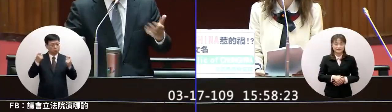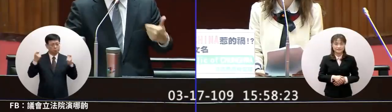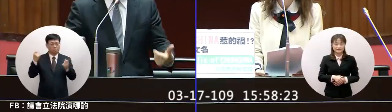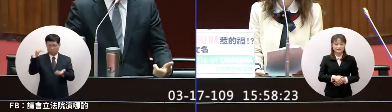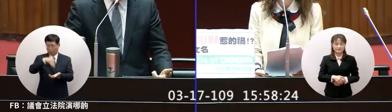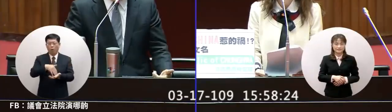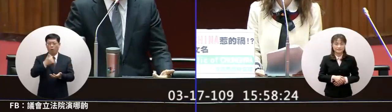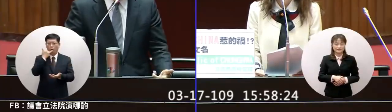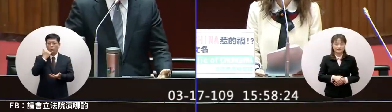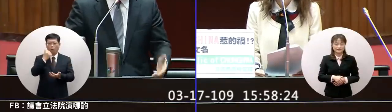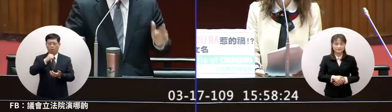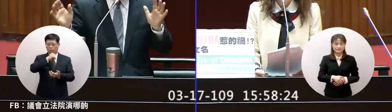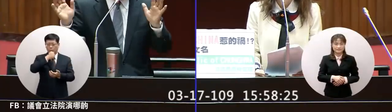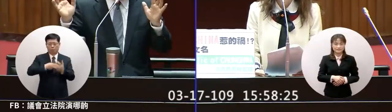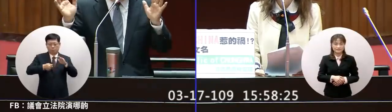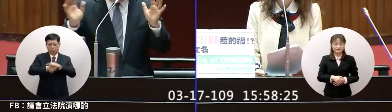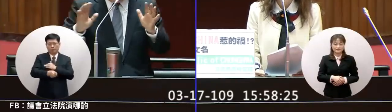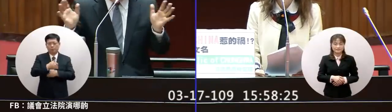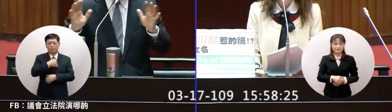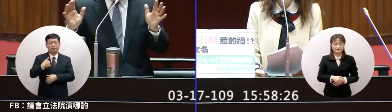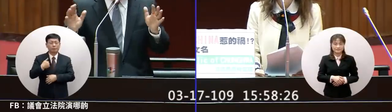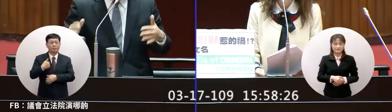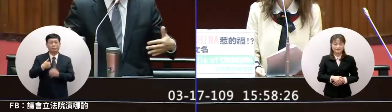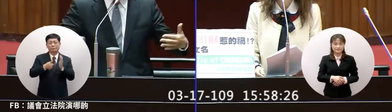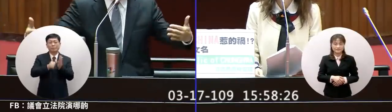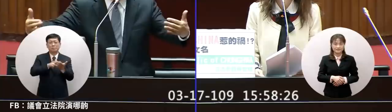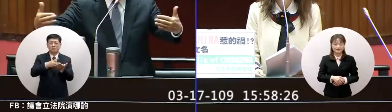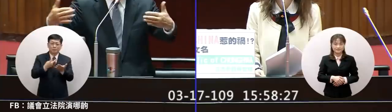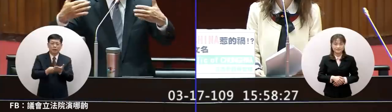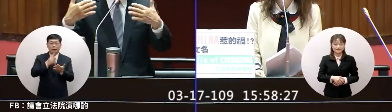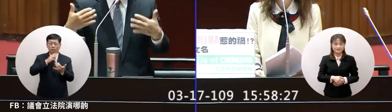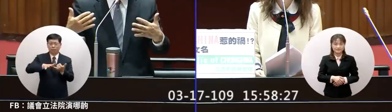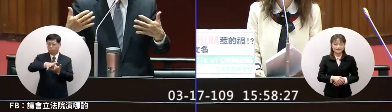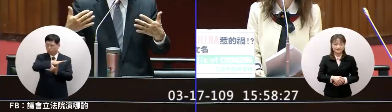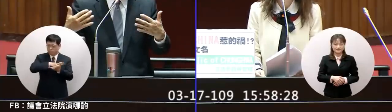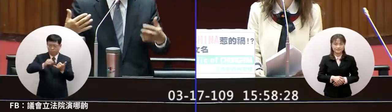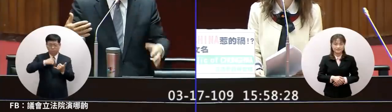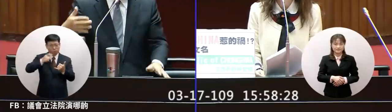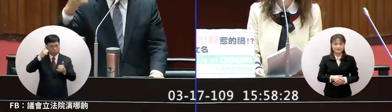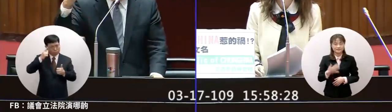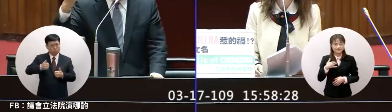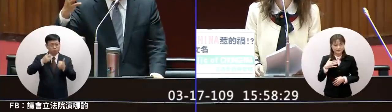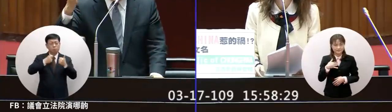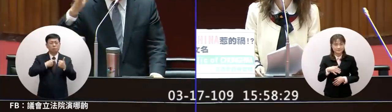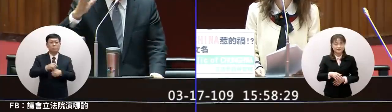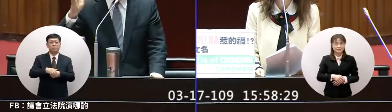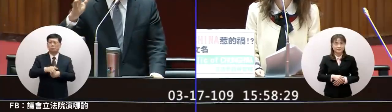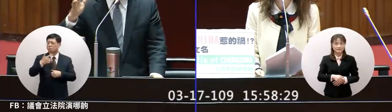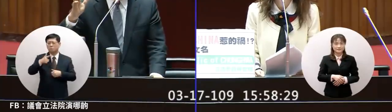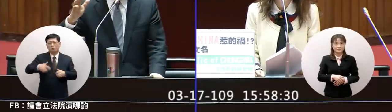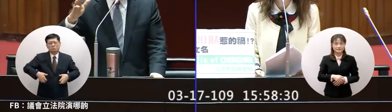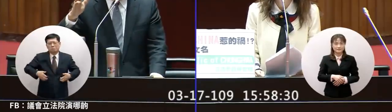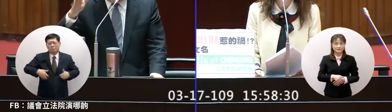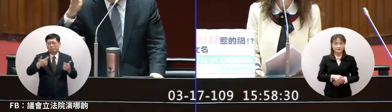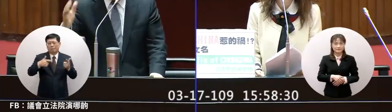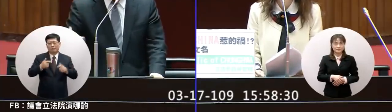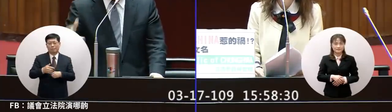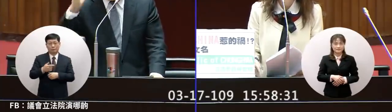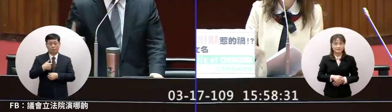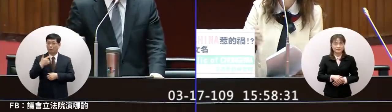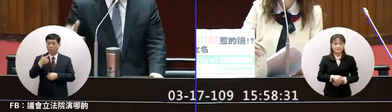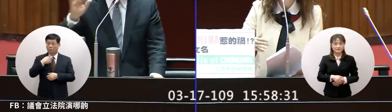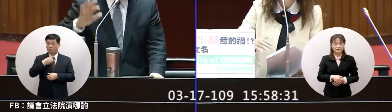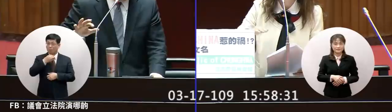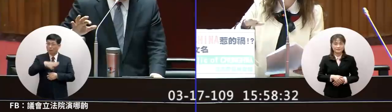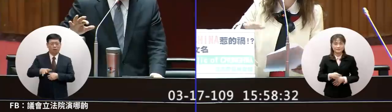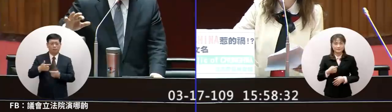有一天一定台湾。啊，改名爱有全体国人共识。 了解，一定。啊， 唔是遐急，我唔是